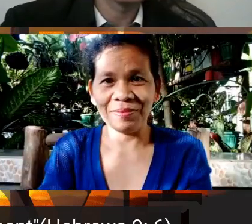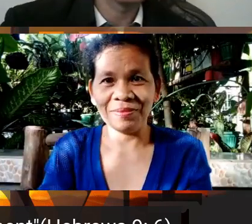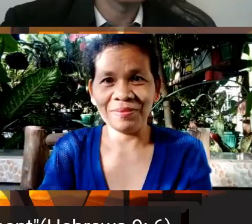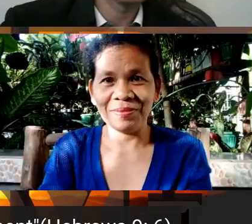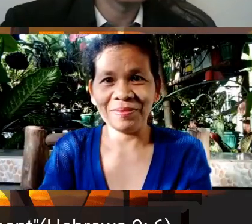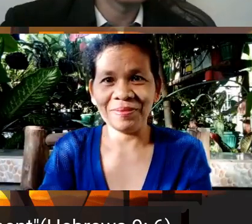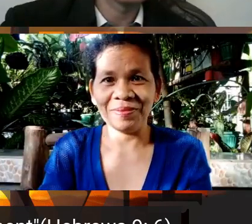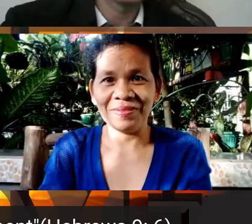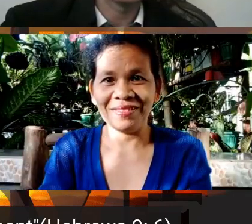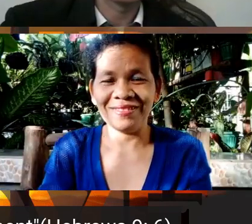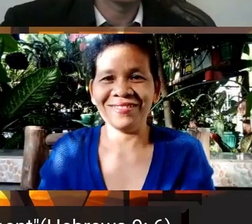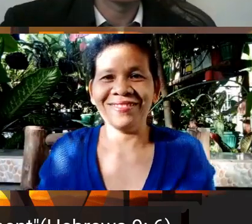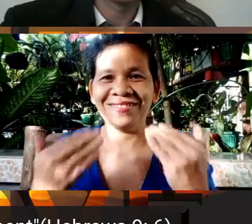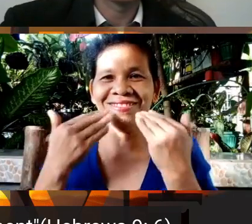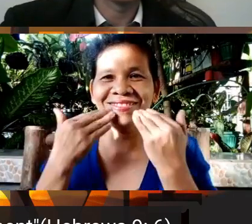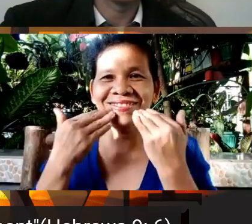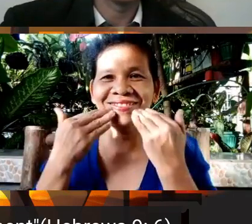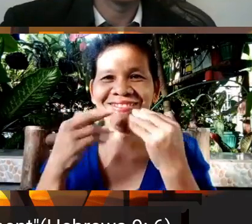Okay, thank you so much,